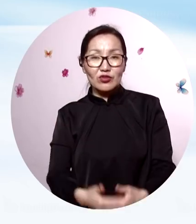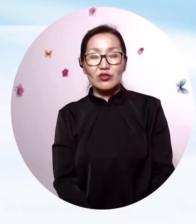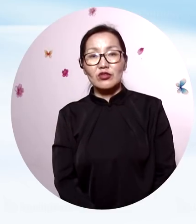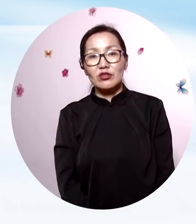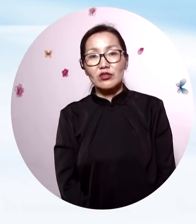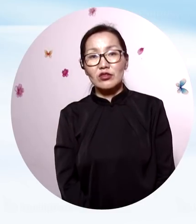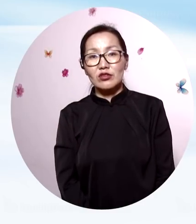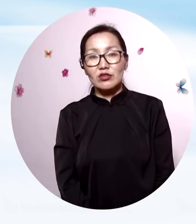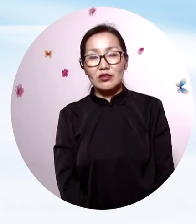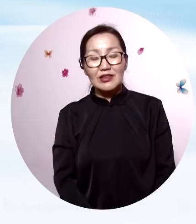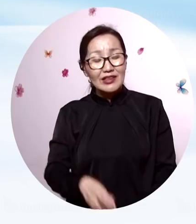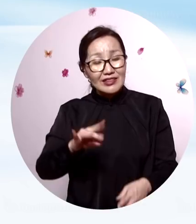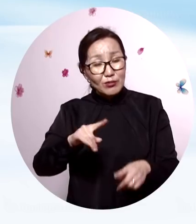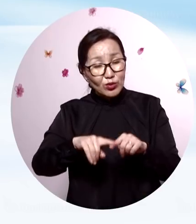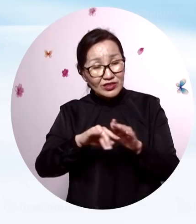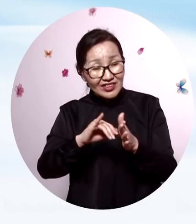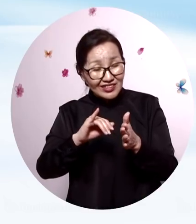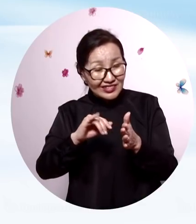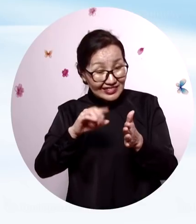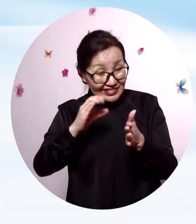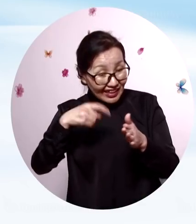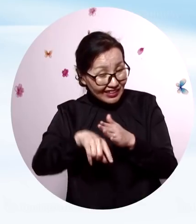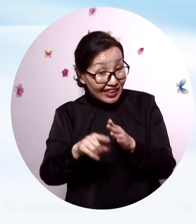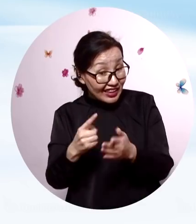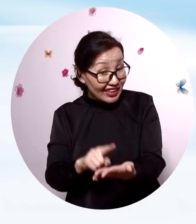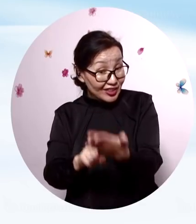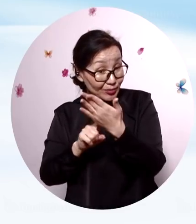маань нийлээд ямар утга санааг илэрхийлж байгааг тайлбарлана.